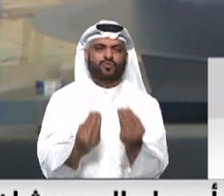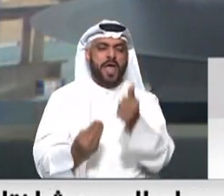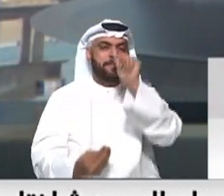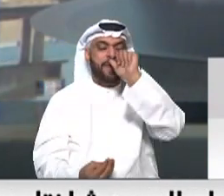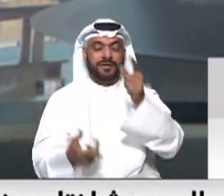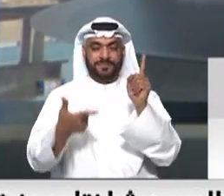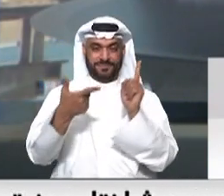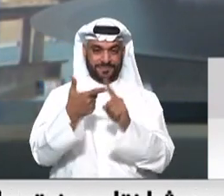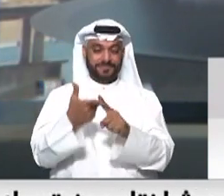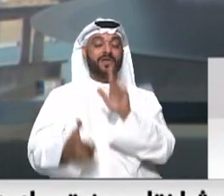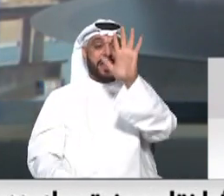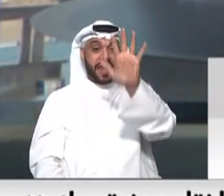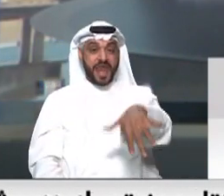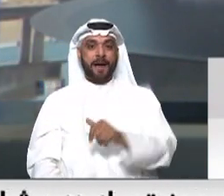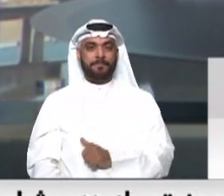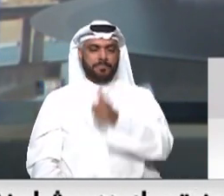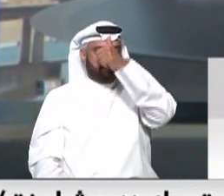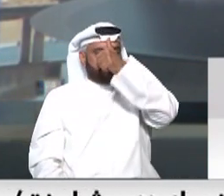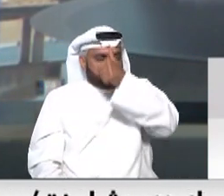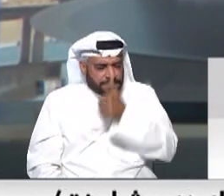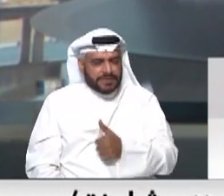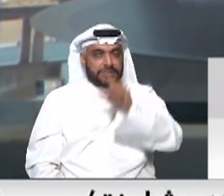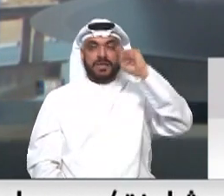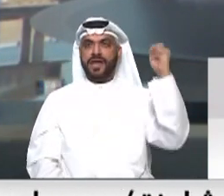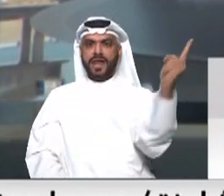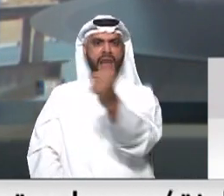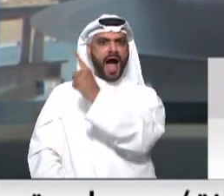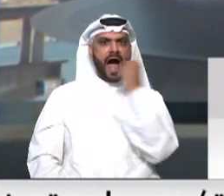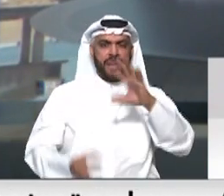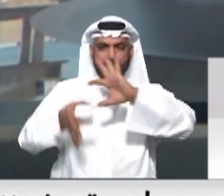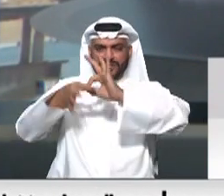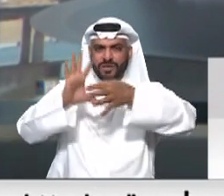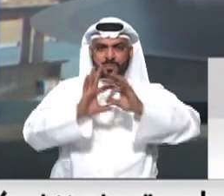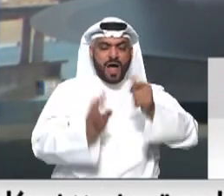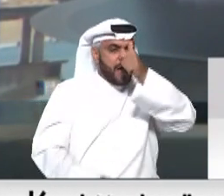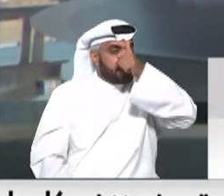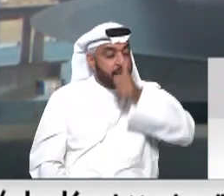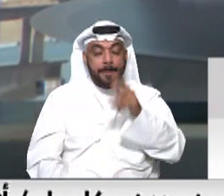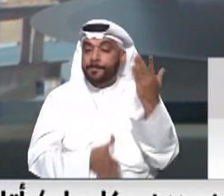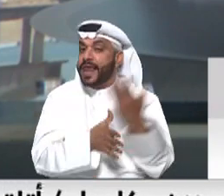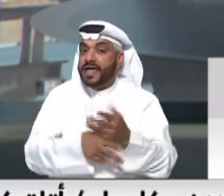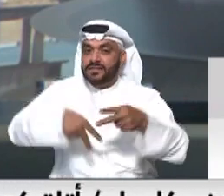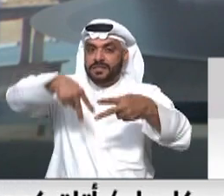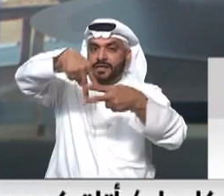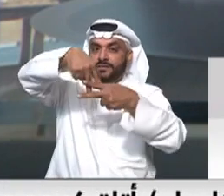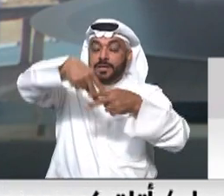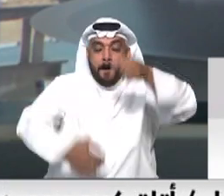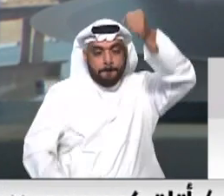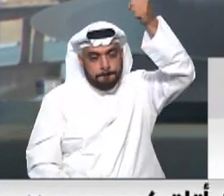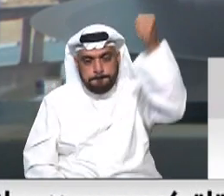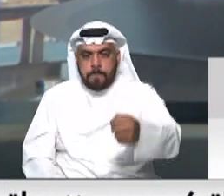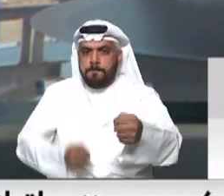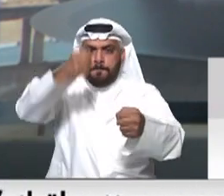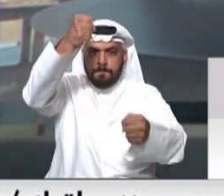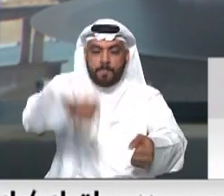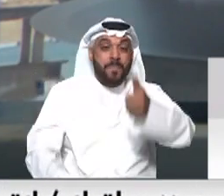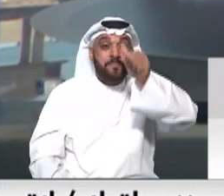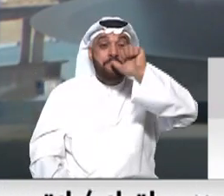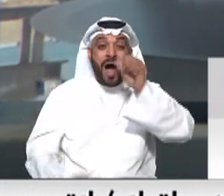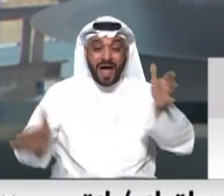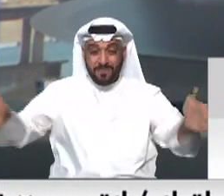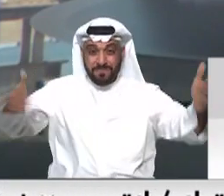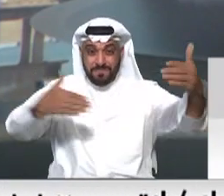ومن جهتها ايضا نددت منظمات دوليه واميه بقصف قوات الاحتلال لخزانات المياه والمخابز والالواح